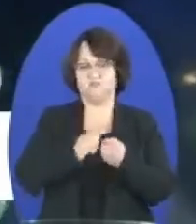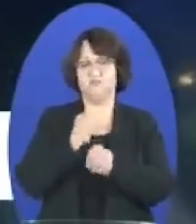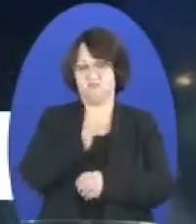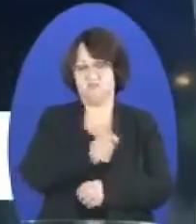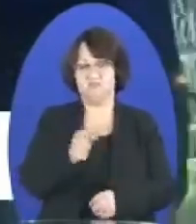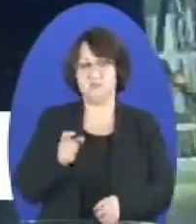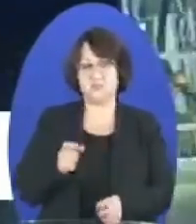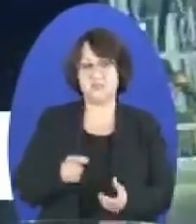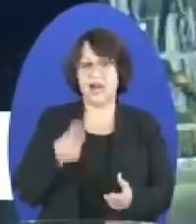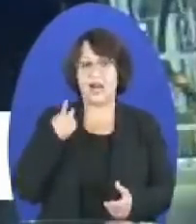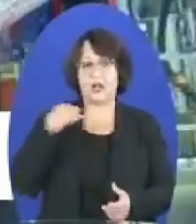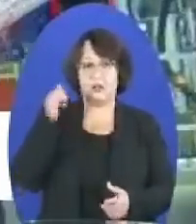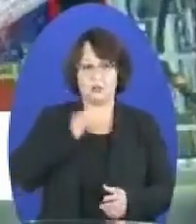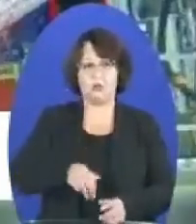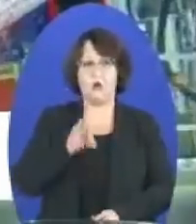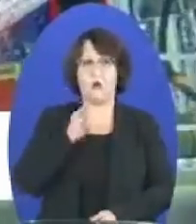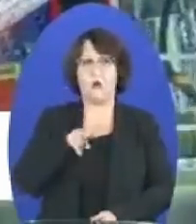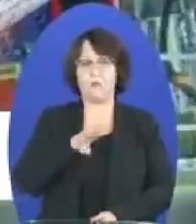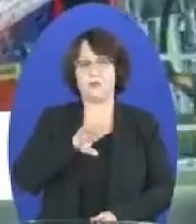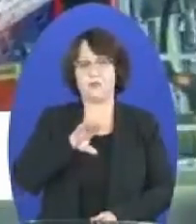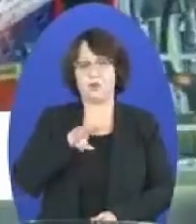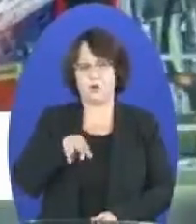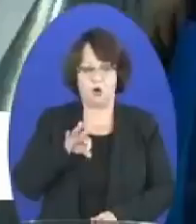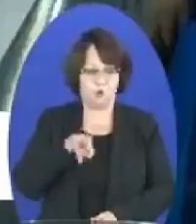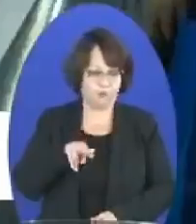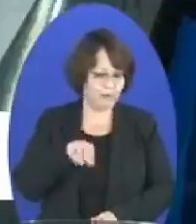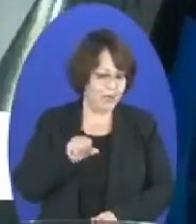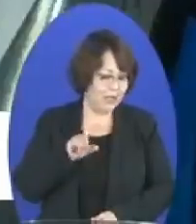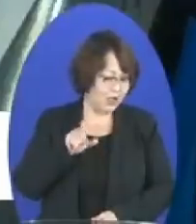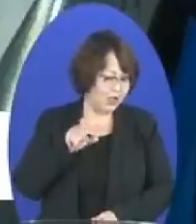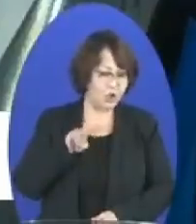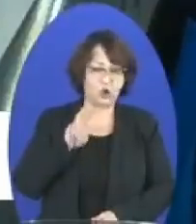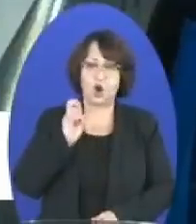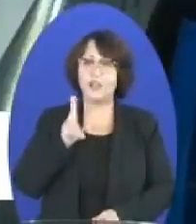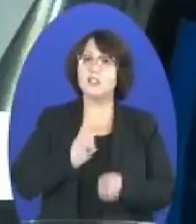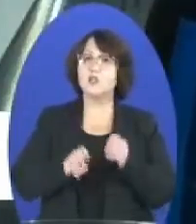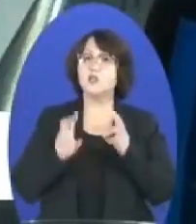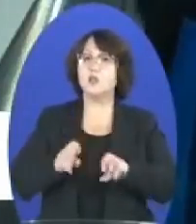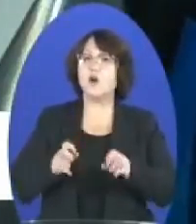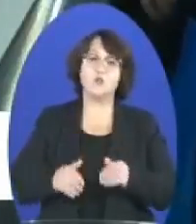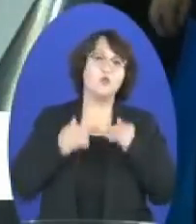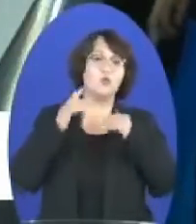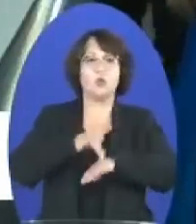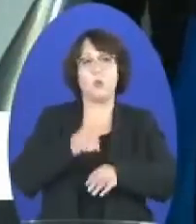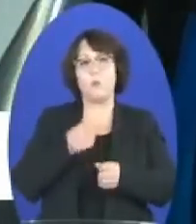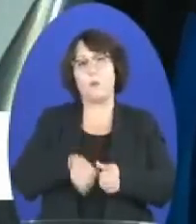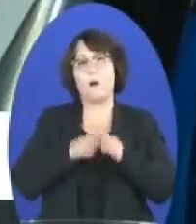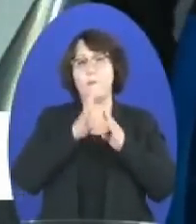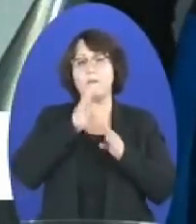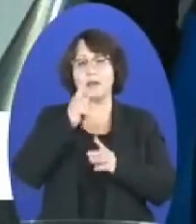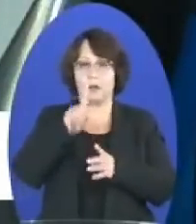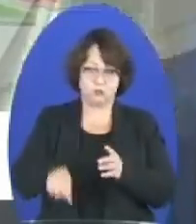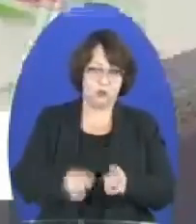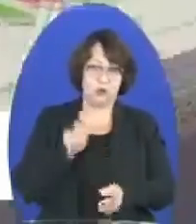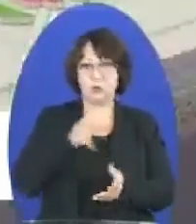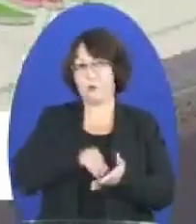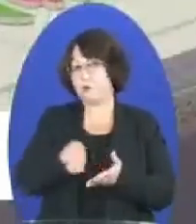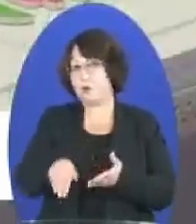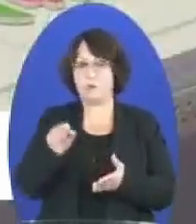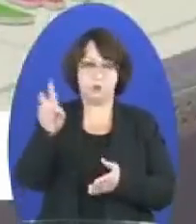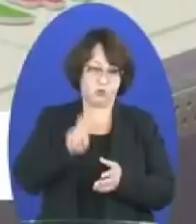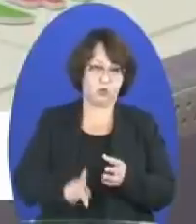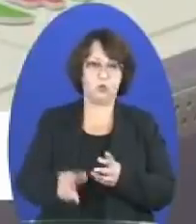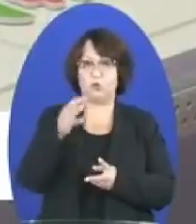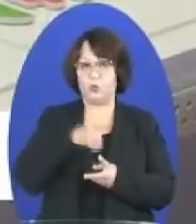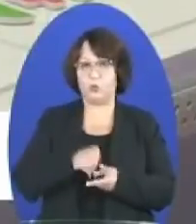компани Британд Auto Electronic үйлдвэрлэхээр судалгаа хөгжүүлэлтийн төв барьхаар төлөвлөж 1.2 тэрбум Америк долларын хөрөнгө оруулалт хийнэ